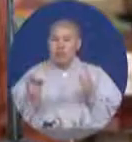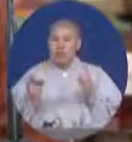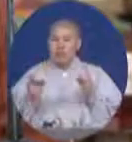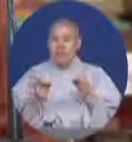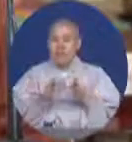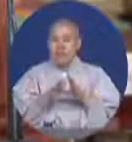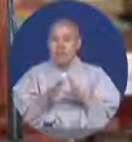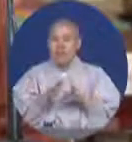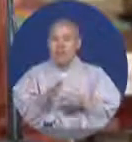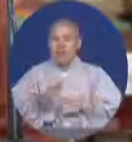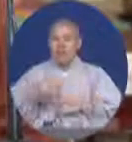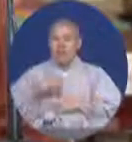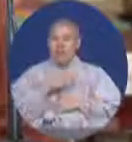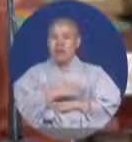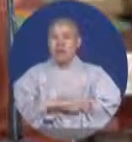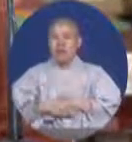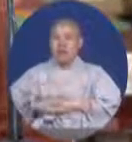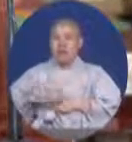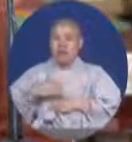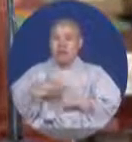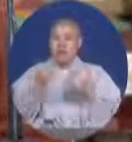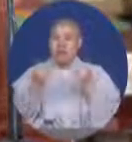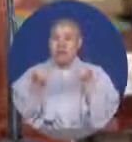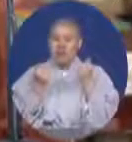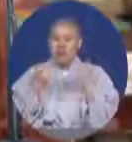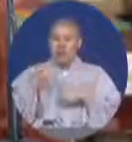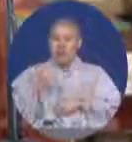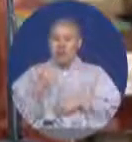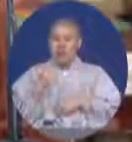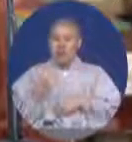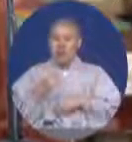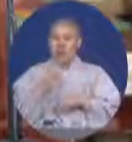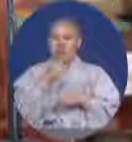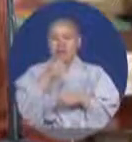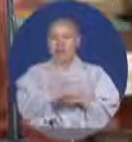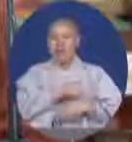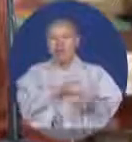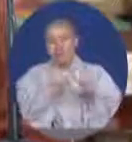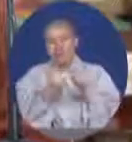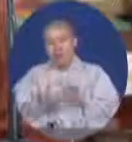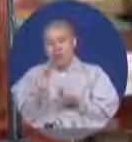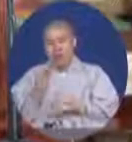아무리 몸을 잘 타고 나도 나중엔 이게 또 죽어요. 이게 유루복이에요.